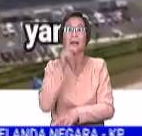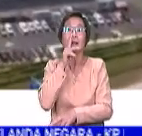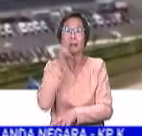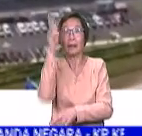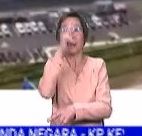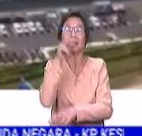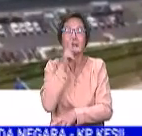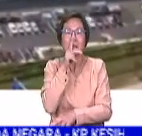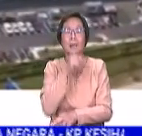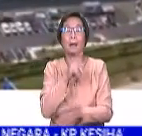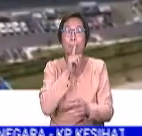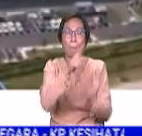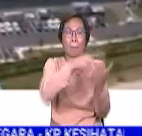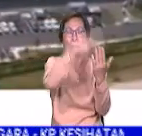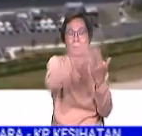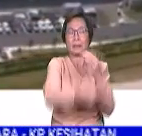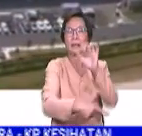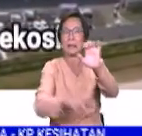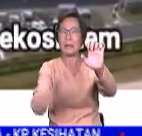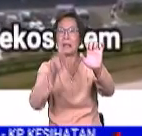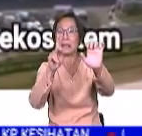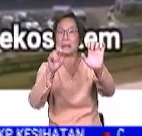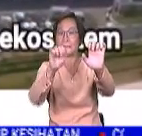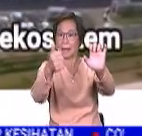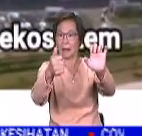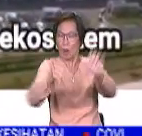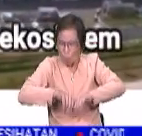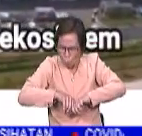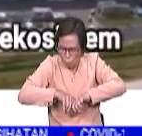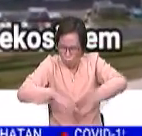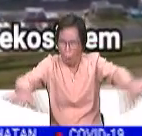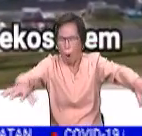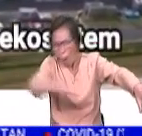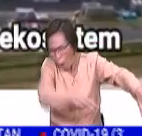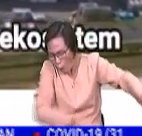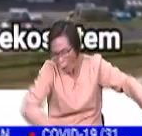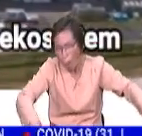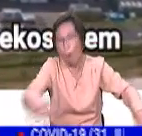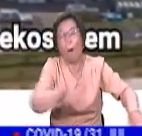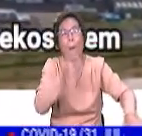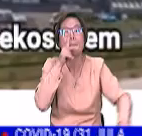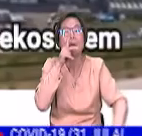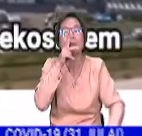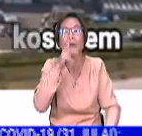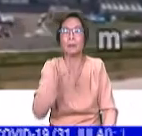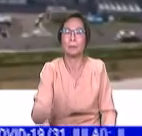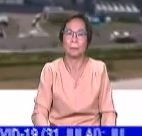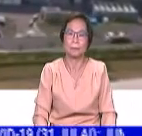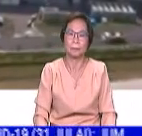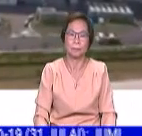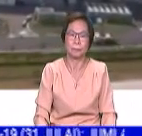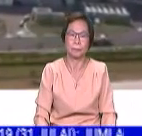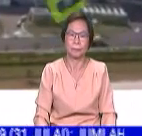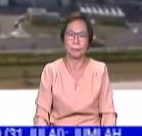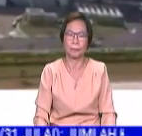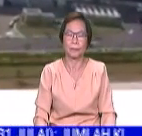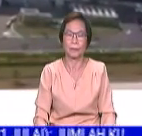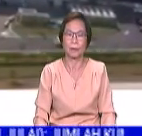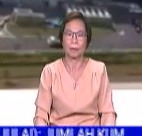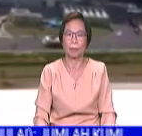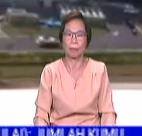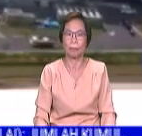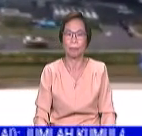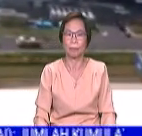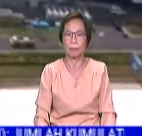memastikan ini sipitan ini turut diperluaskan disuruh pihak berkuasa tempatan induk kedatangan baharu